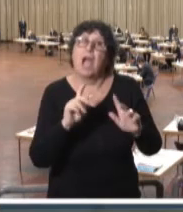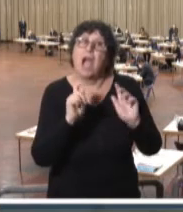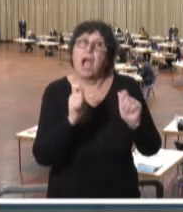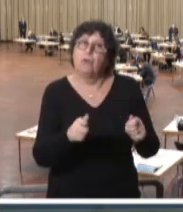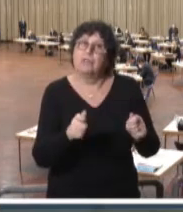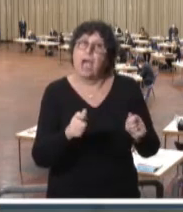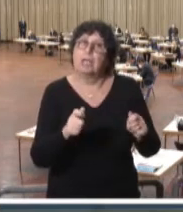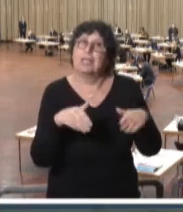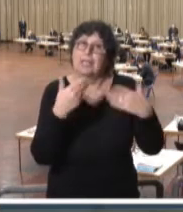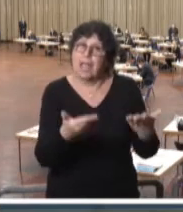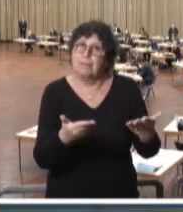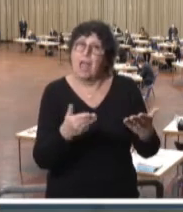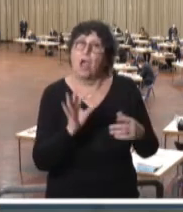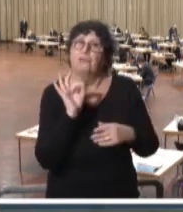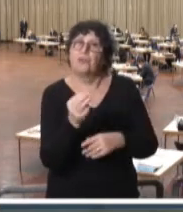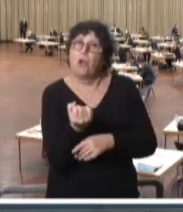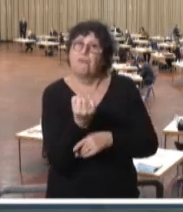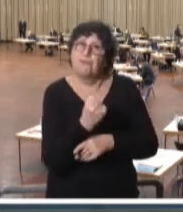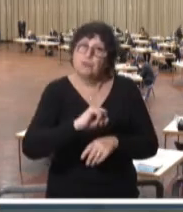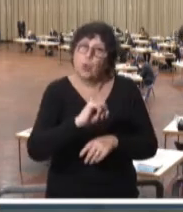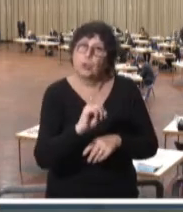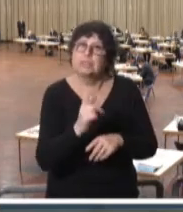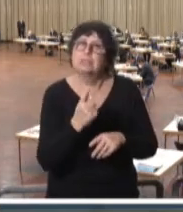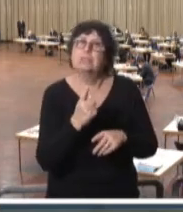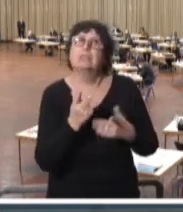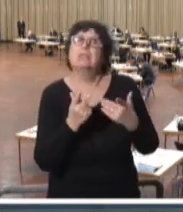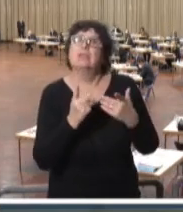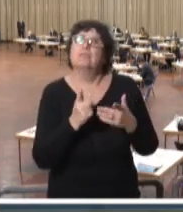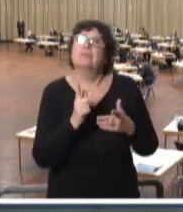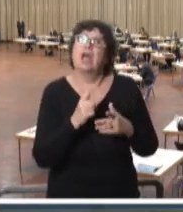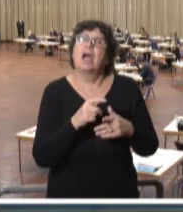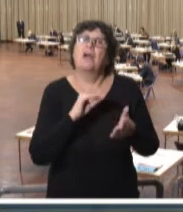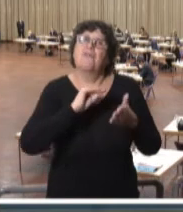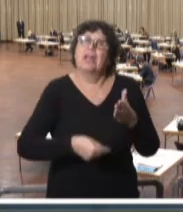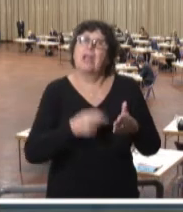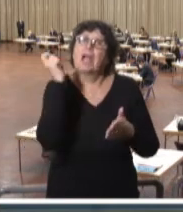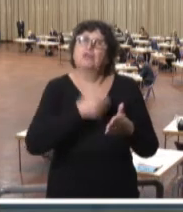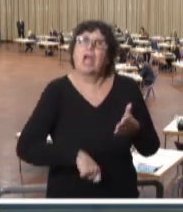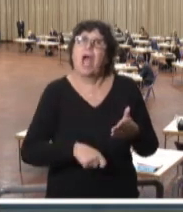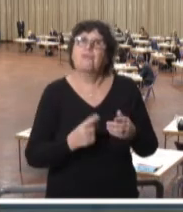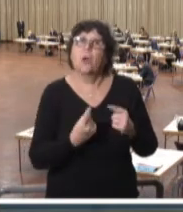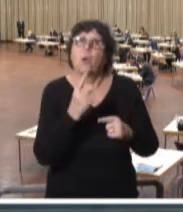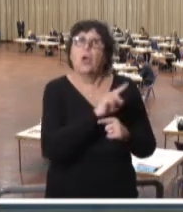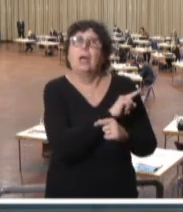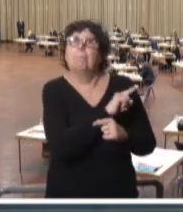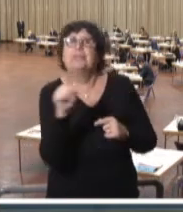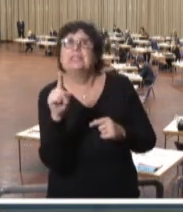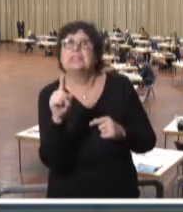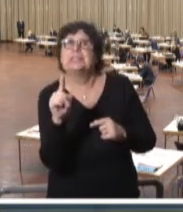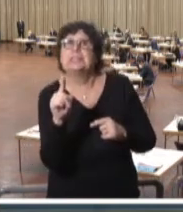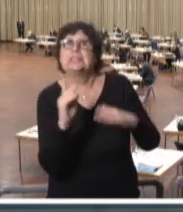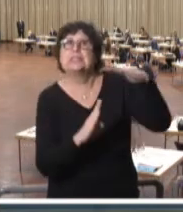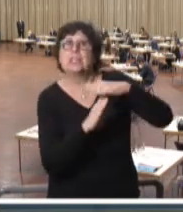jeden schuldhaften Verstoß eine Vertragsstrafe in Höhe von bis zu 5%